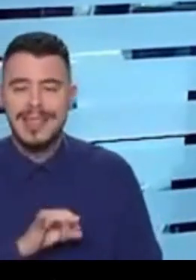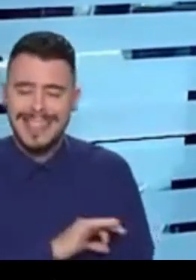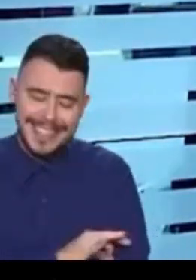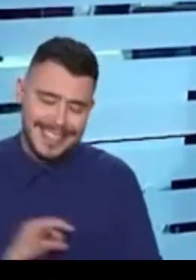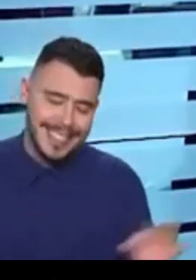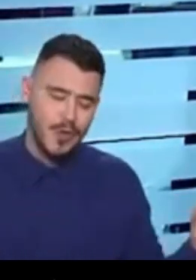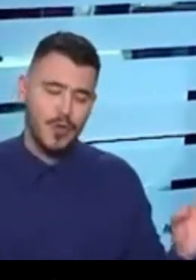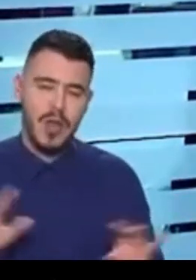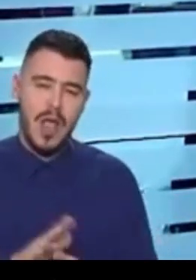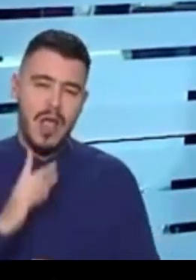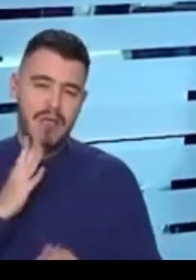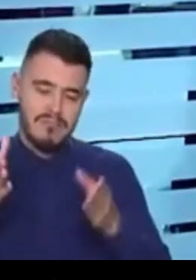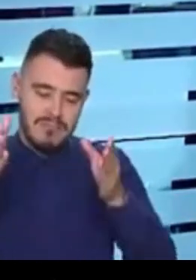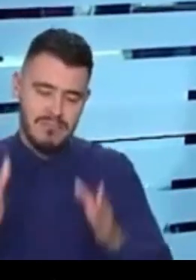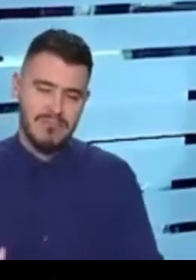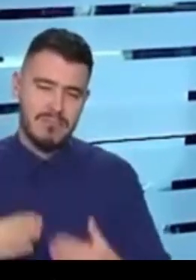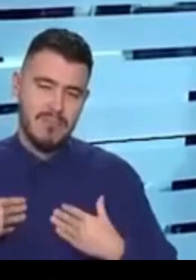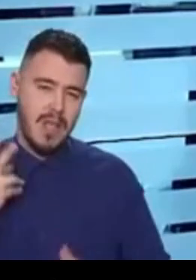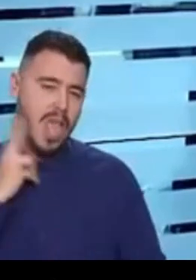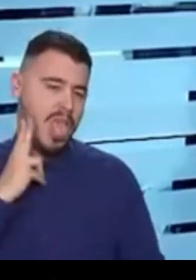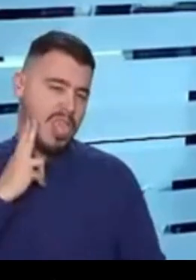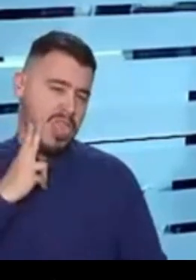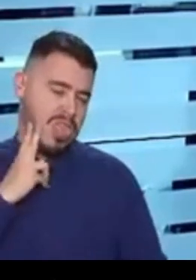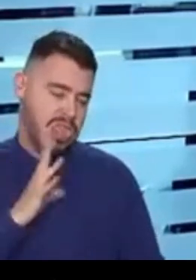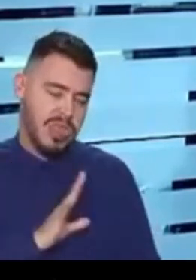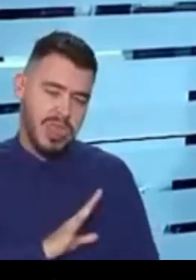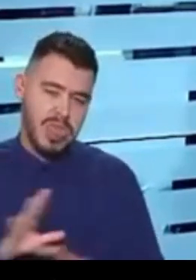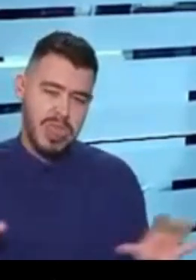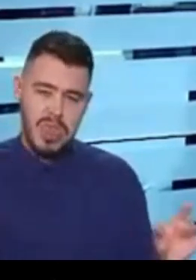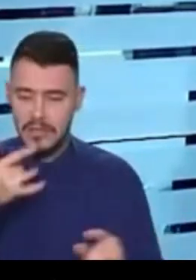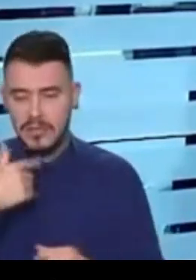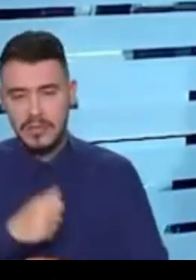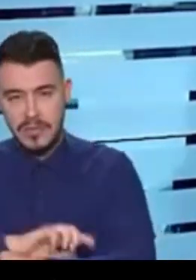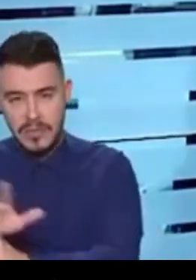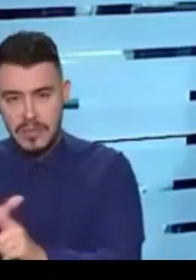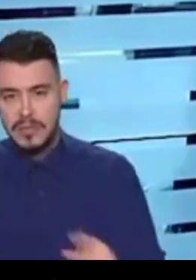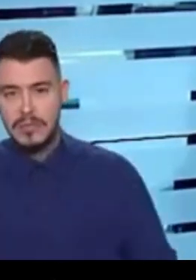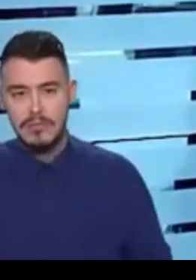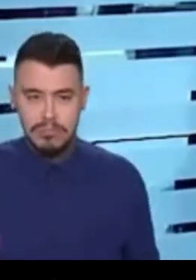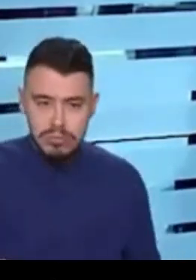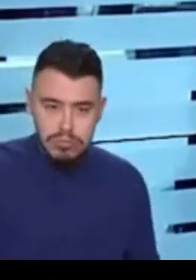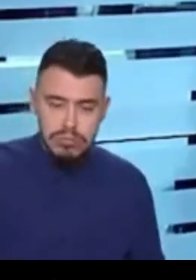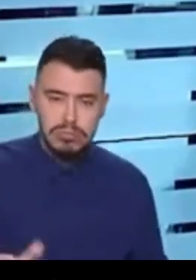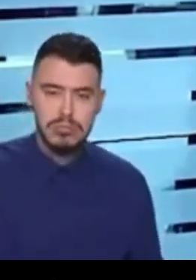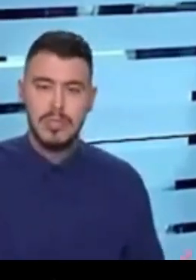κορονοϊού, να είναι δυνατή και να πάει καλά και για τον γιο της, το Στέλιο που είναι στη ζωή.